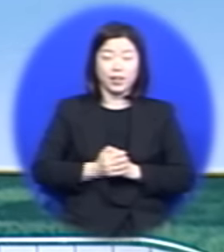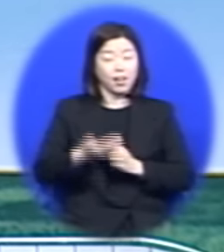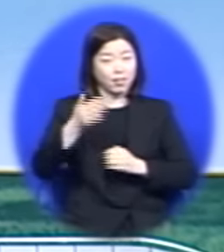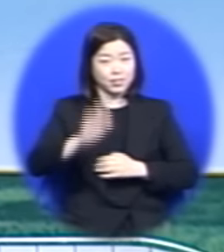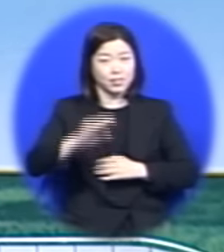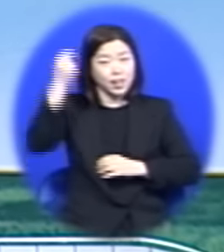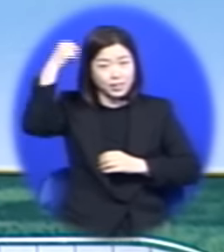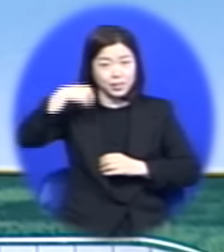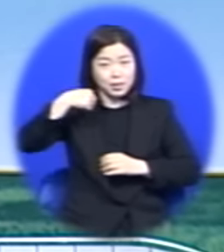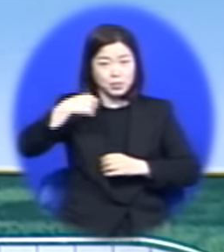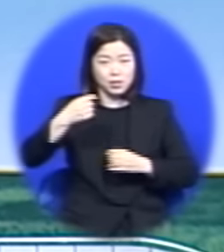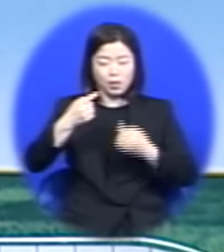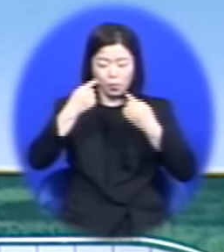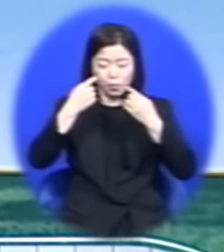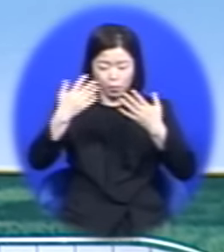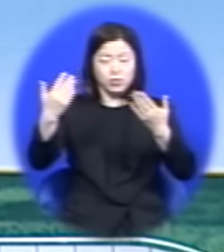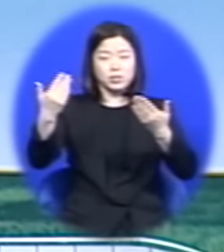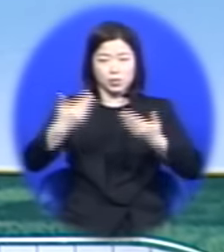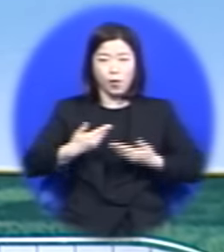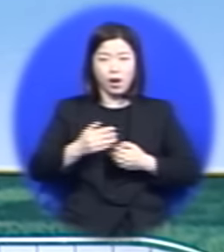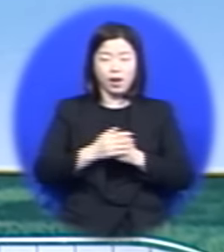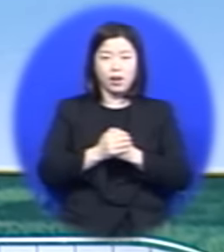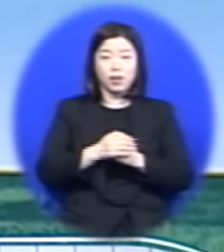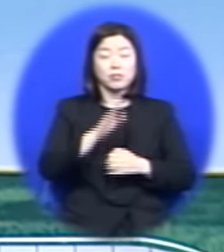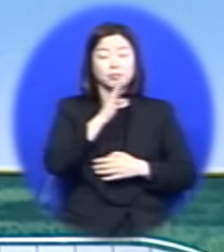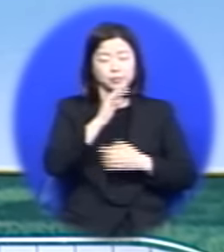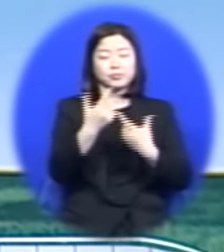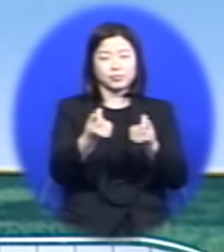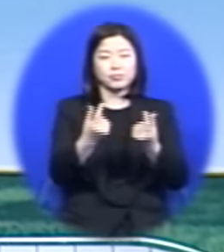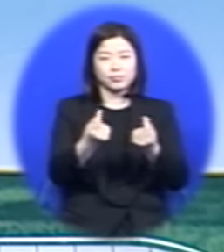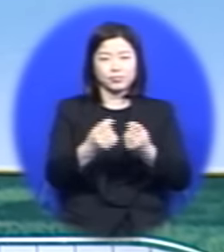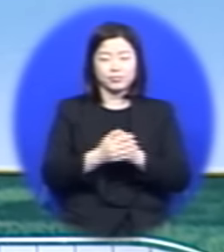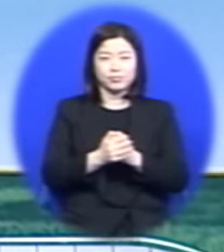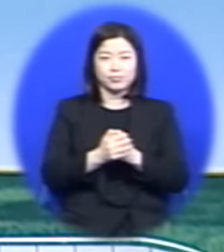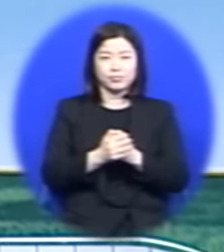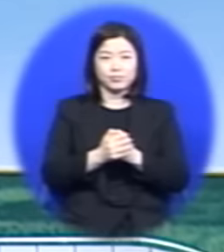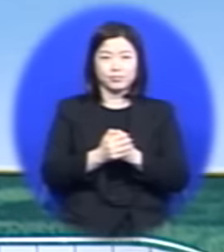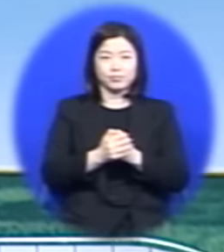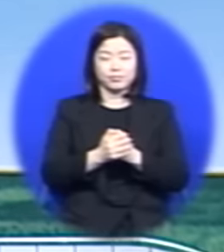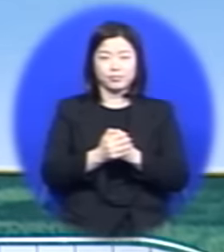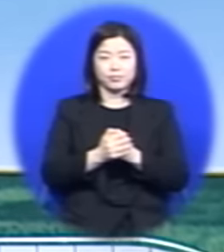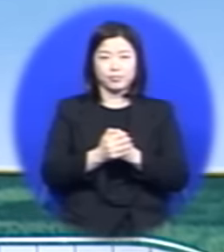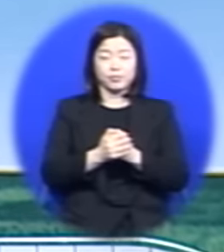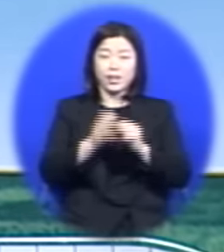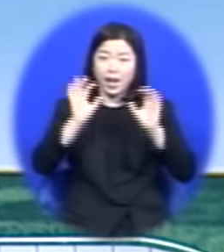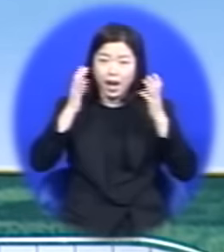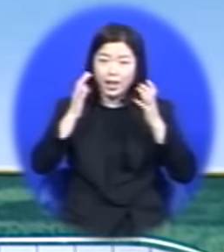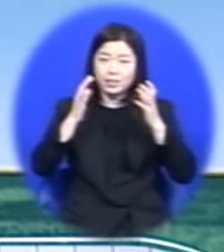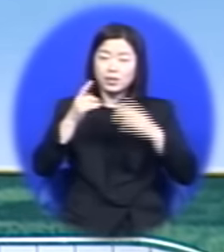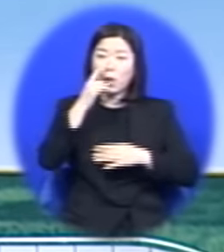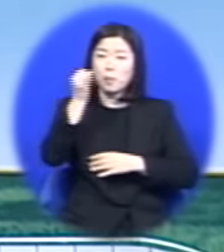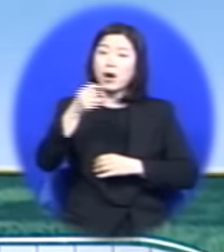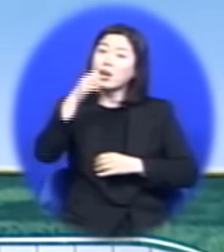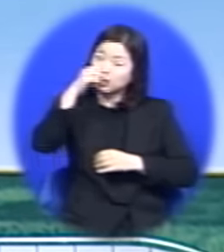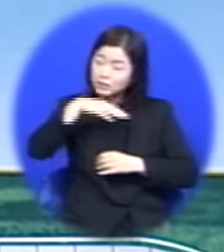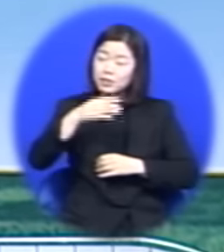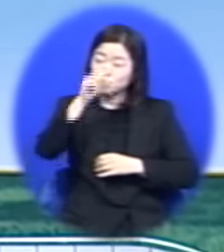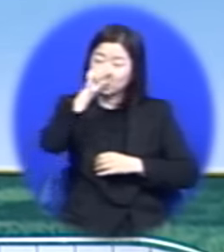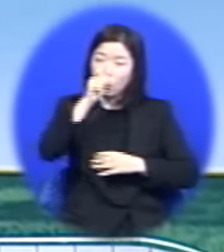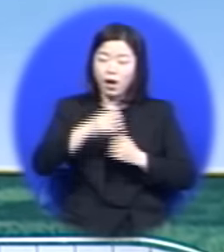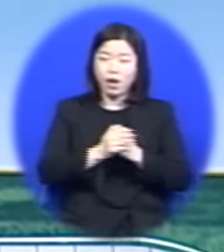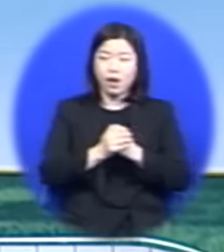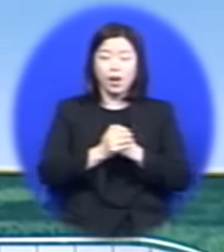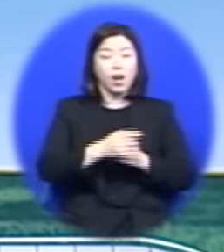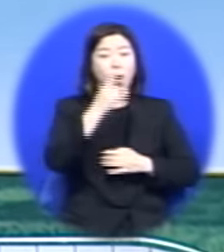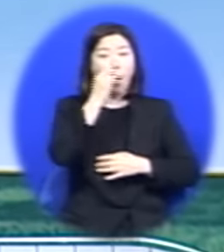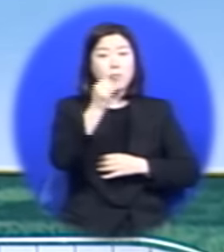그러나 느낌이 확 옵니다. 그렇다, 진짜. 그죠? 아이들은 엄마가 그냥 좋은 거예요. 엄마는